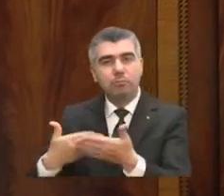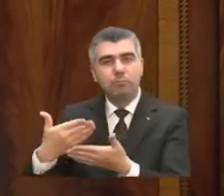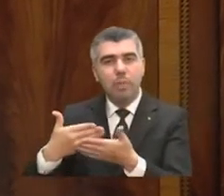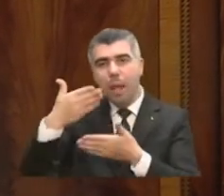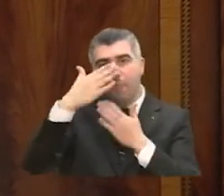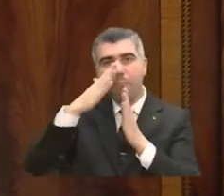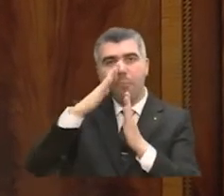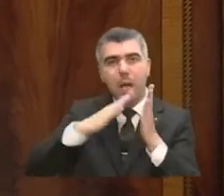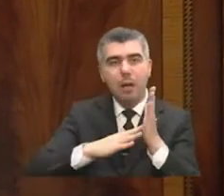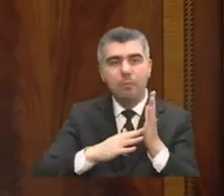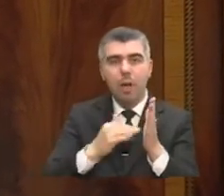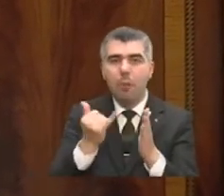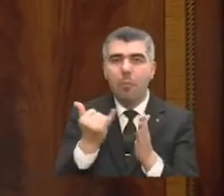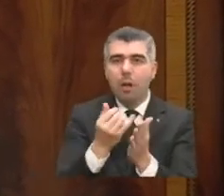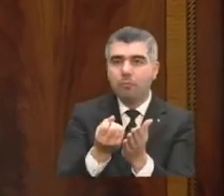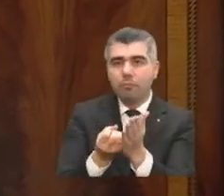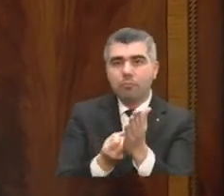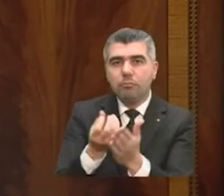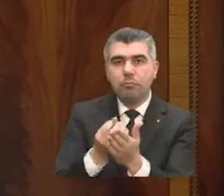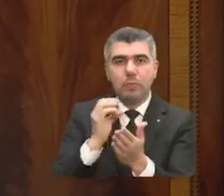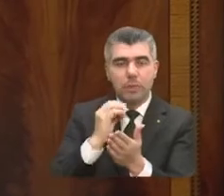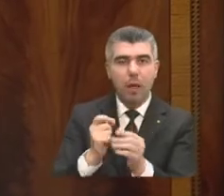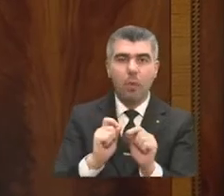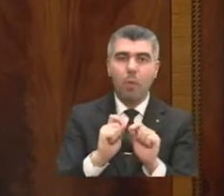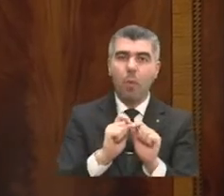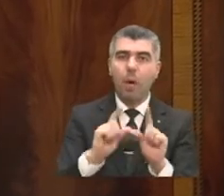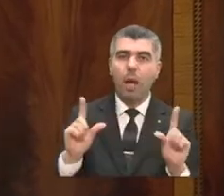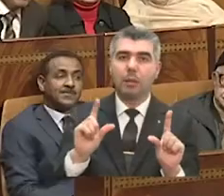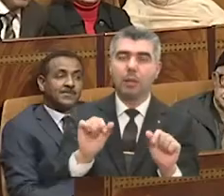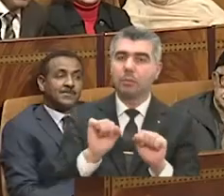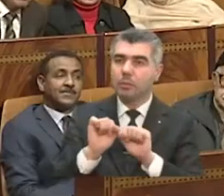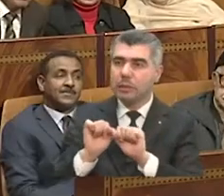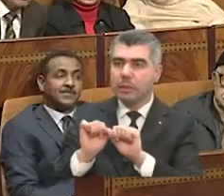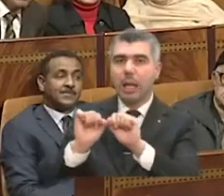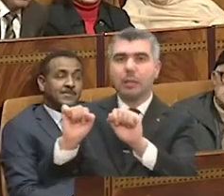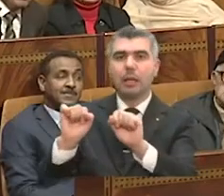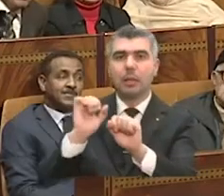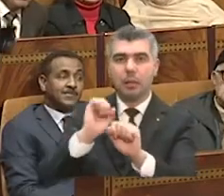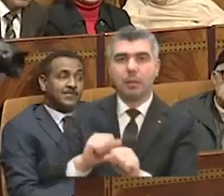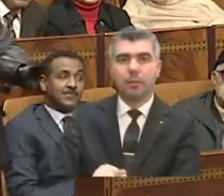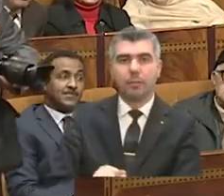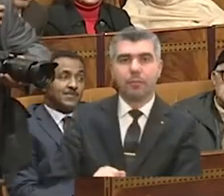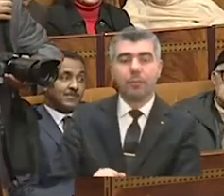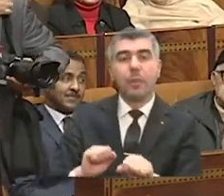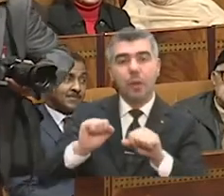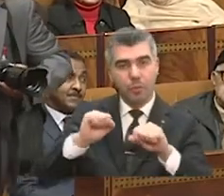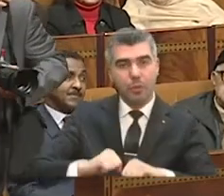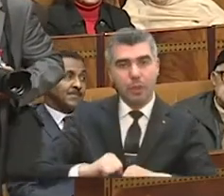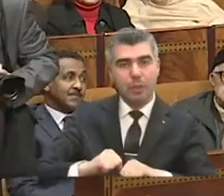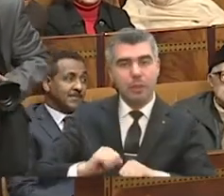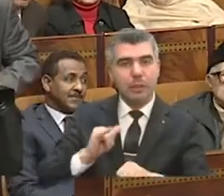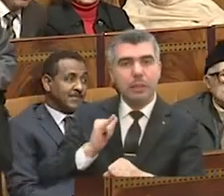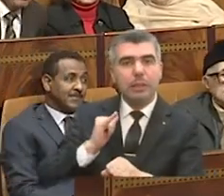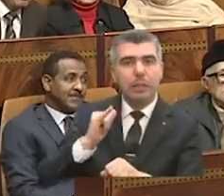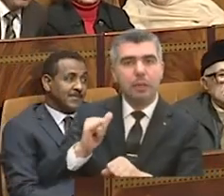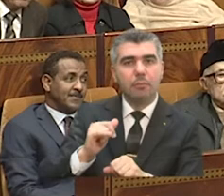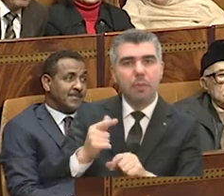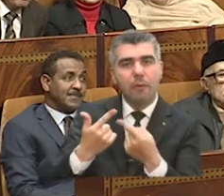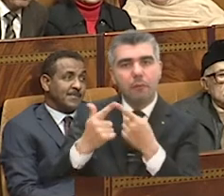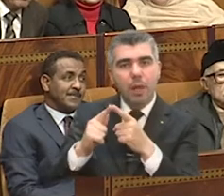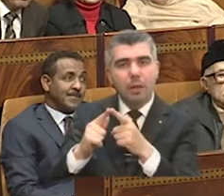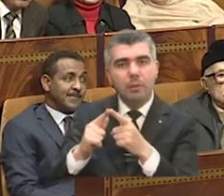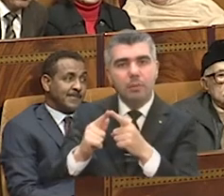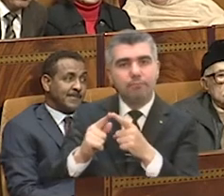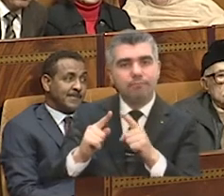de revoir la diplomatie pour assainir la situation et vraiment